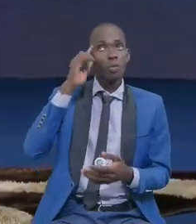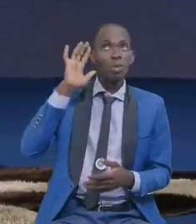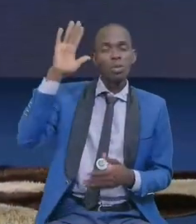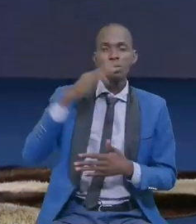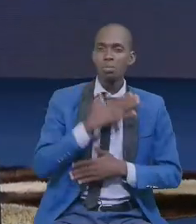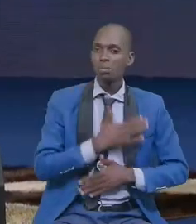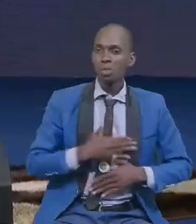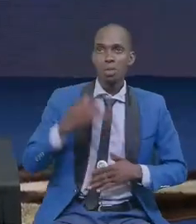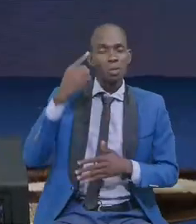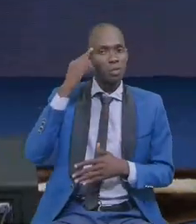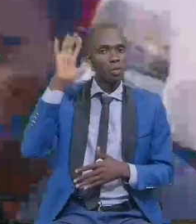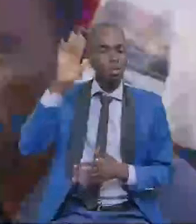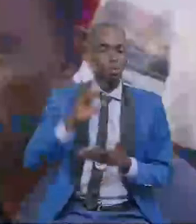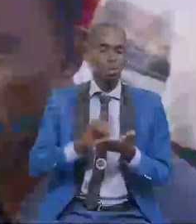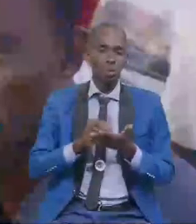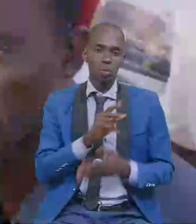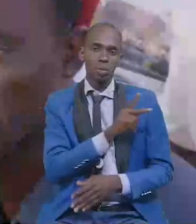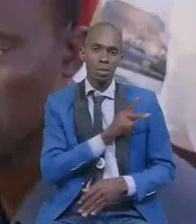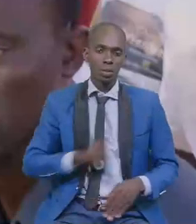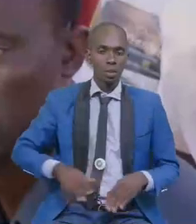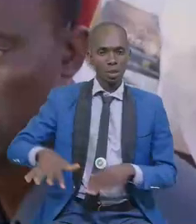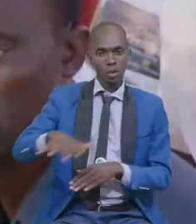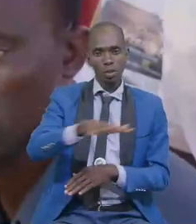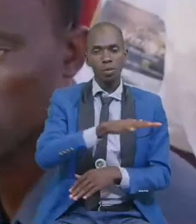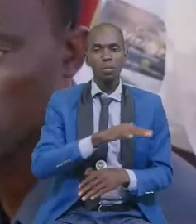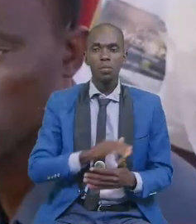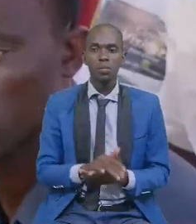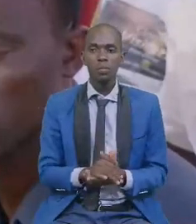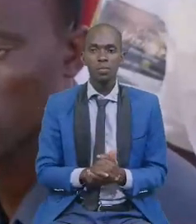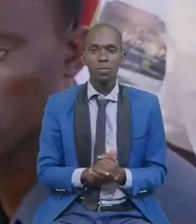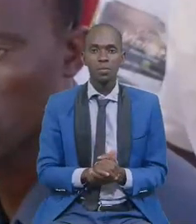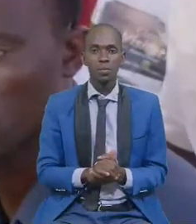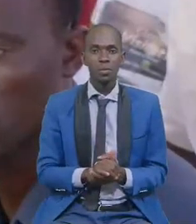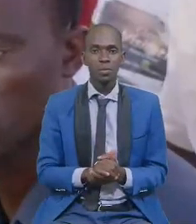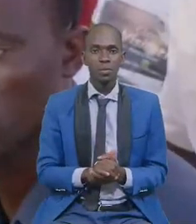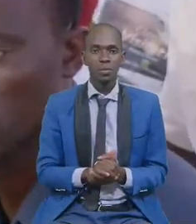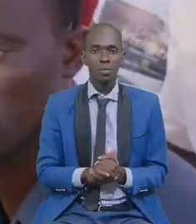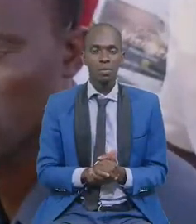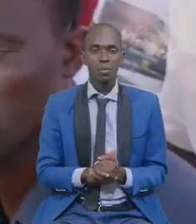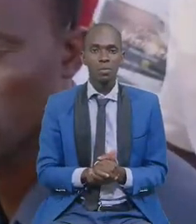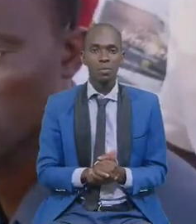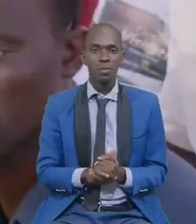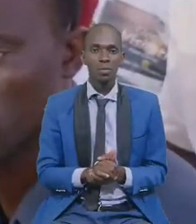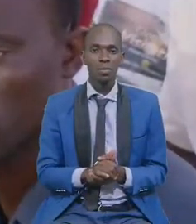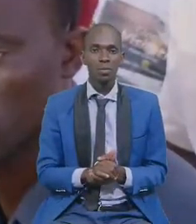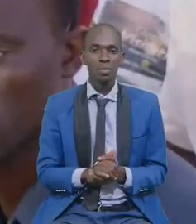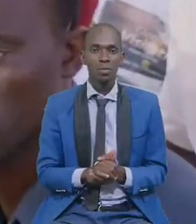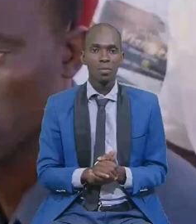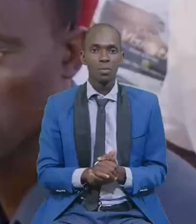Et il continue donc à faire le choix, à chercher parmi les gens ceux-là qui pourront porter sa gloire, porter donc son